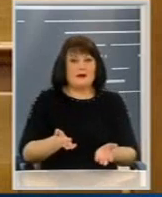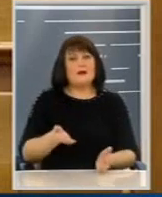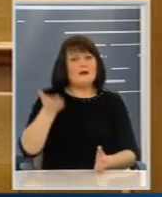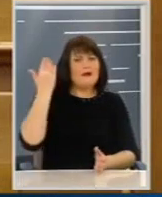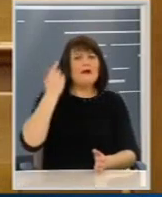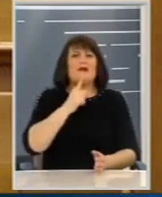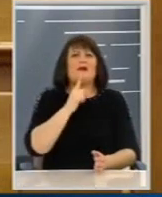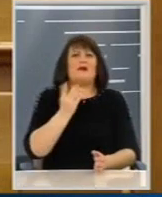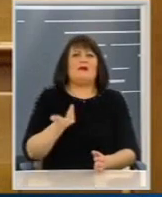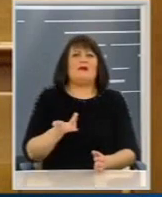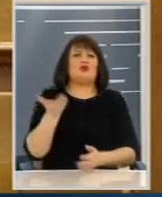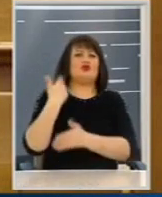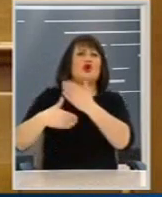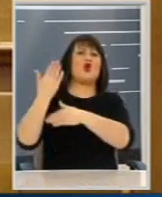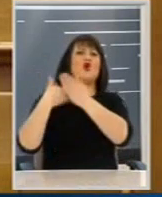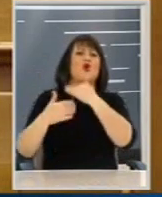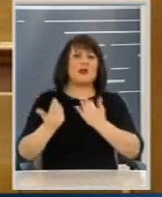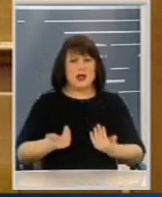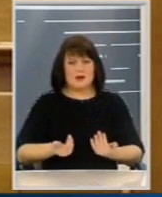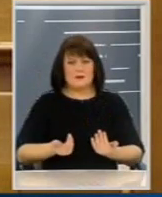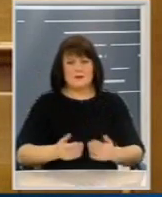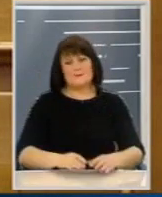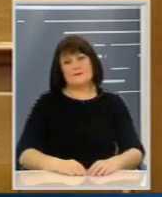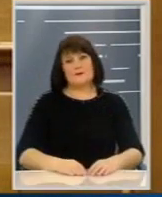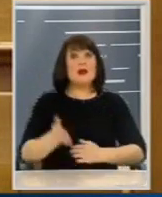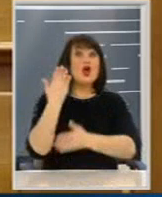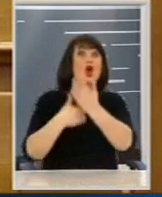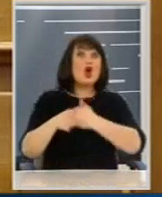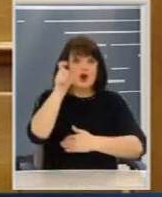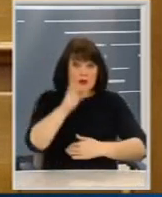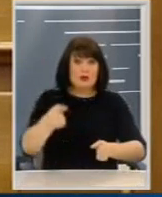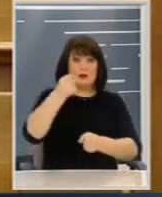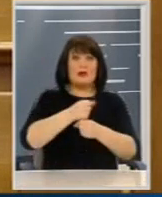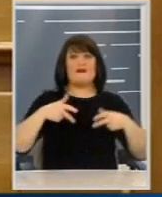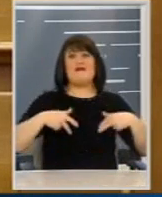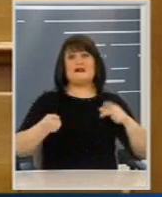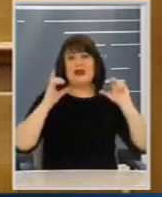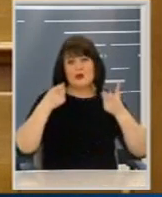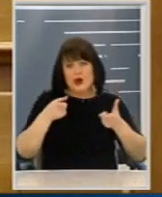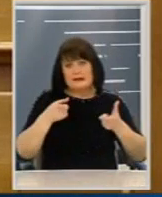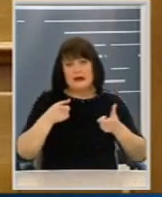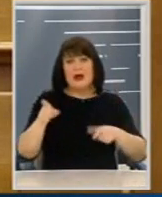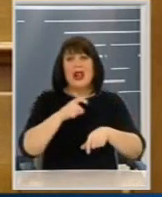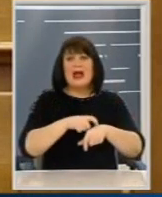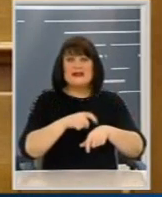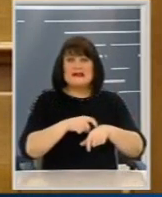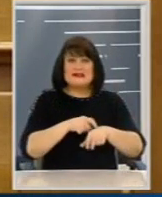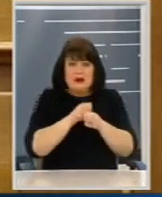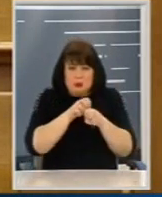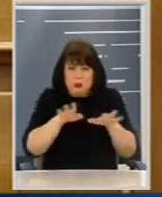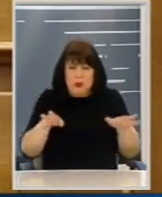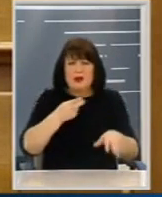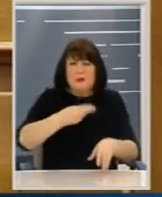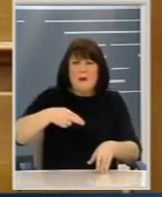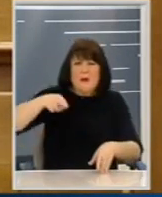υπήρχε και όλα τα προηγούμενα χρόνια. Τα χρόνια που εσείς κυβερνούσατε. Αλλά δεν υπάρχει καμία έξαρση